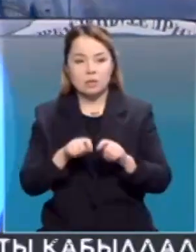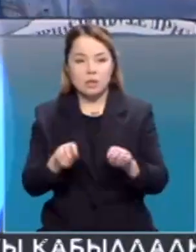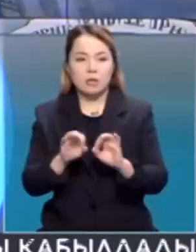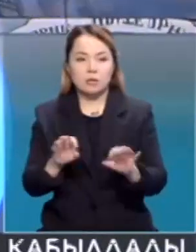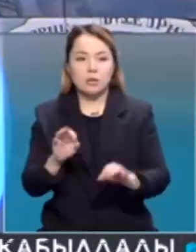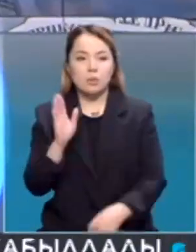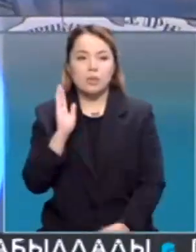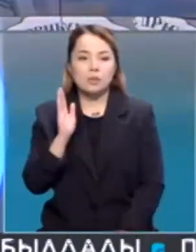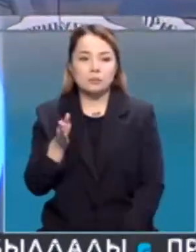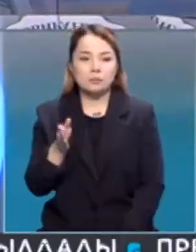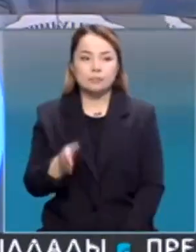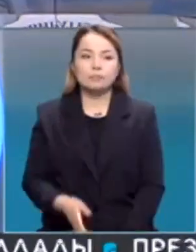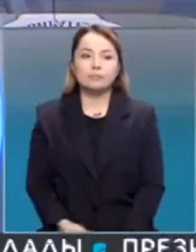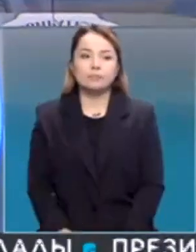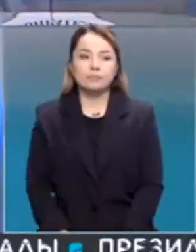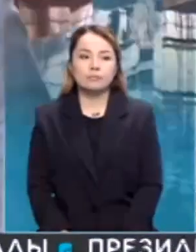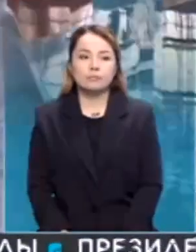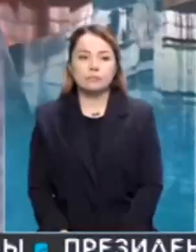Даниярдың материалы.